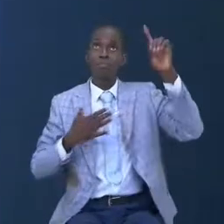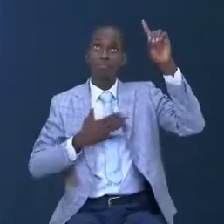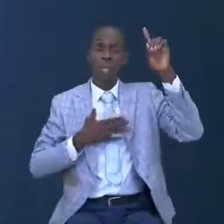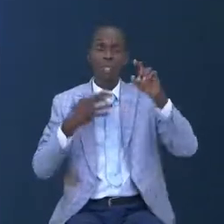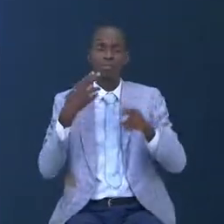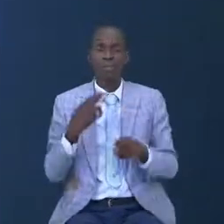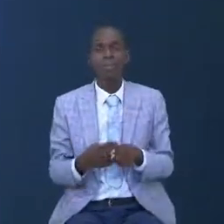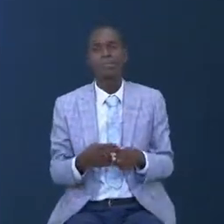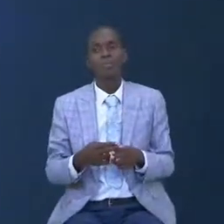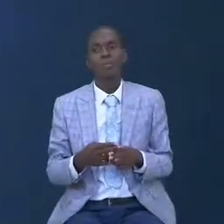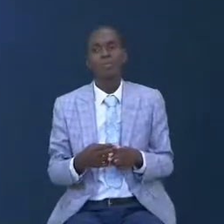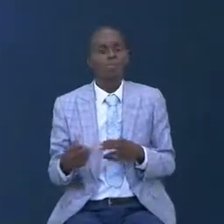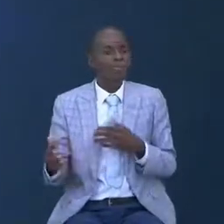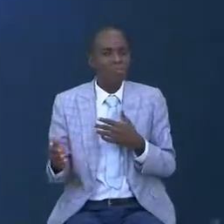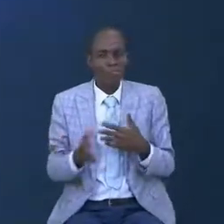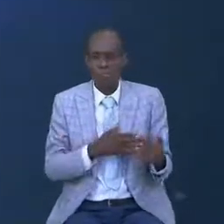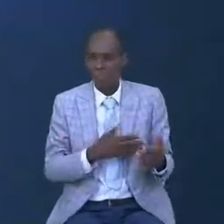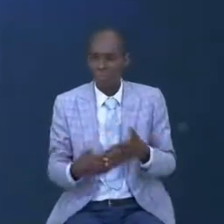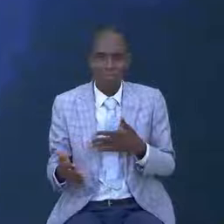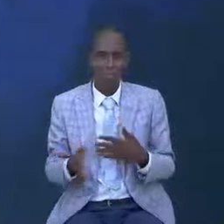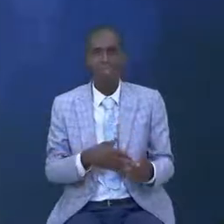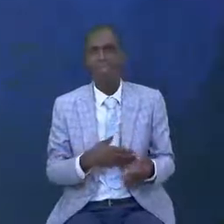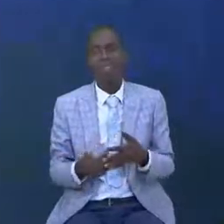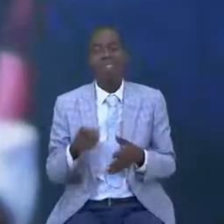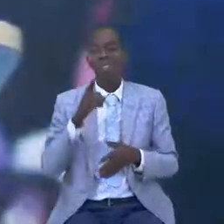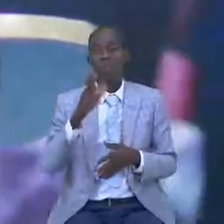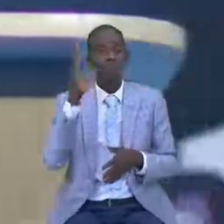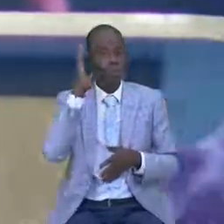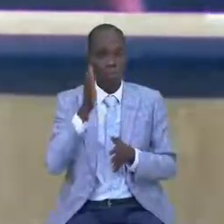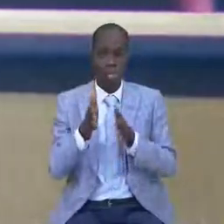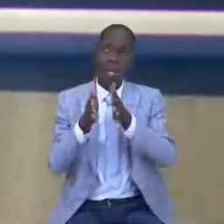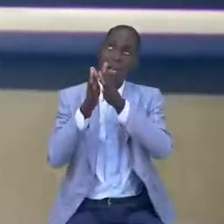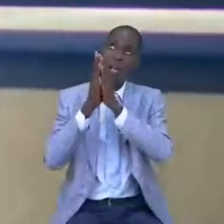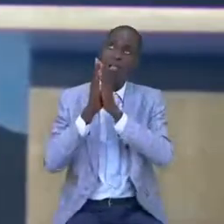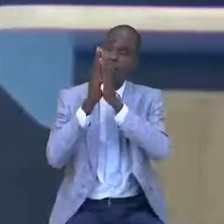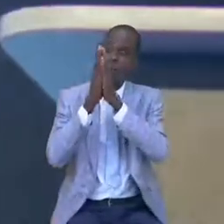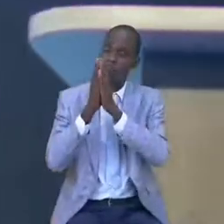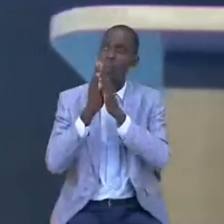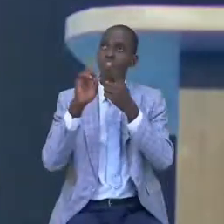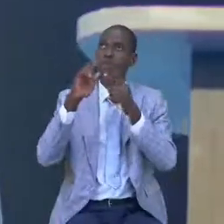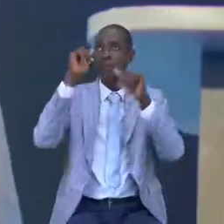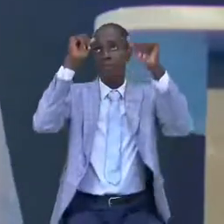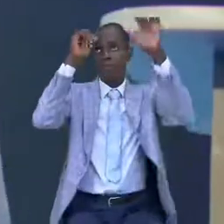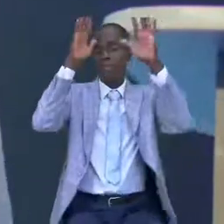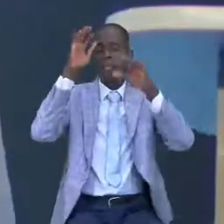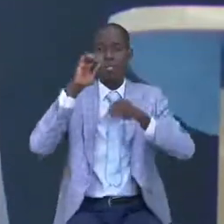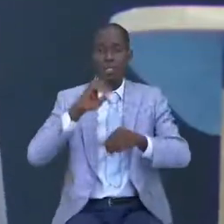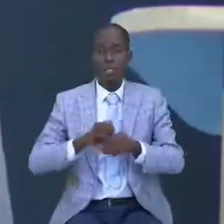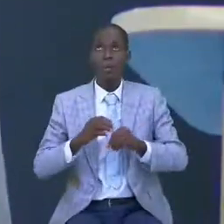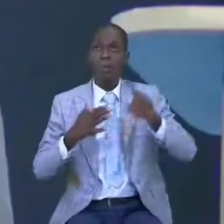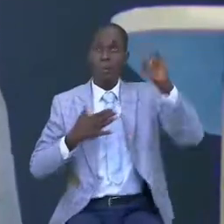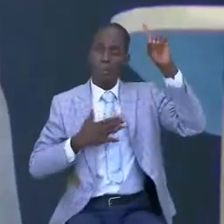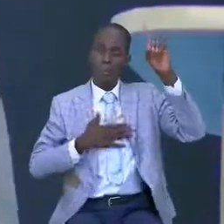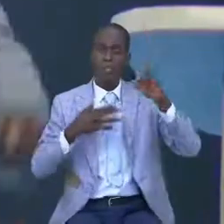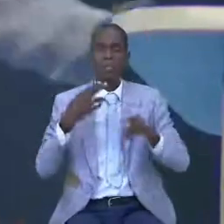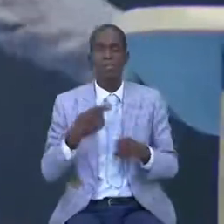Et je vous ai établi afin que vous alliez, que vous portiez du fruit et que votre fruit demeure. Afin que ce que vous